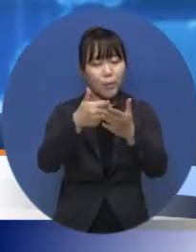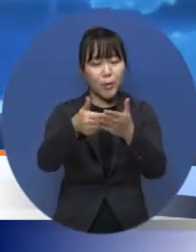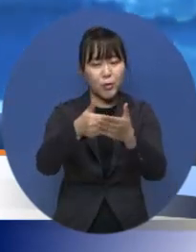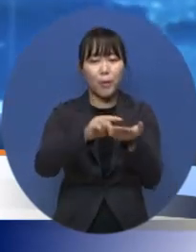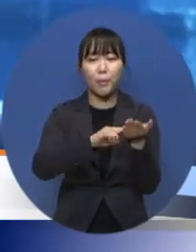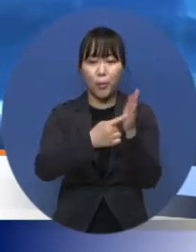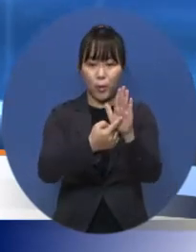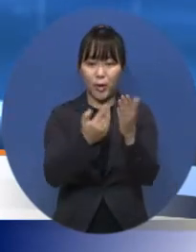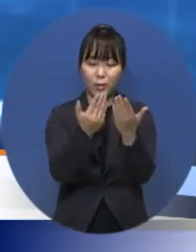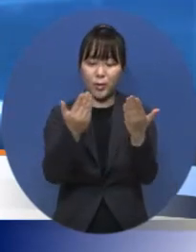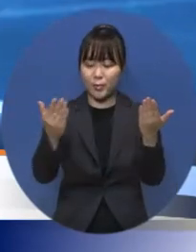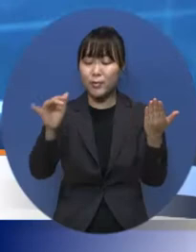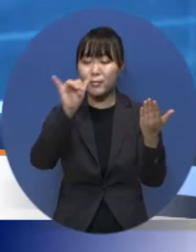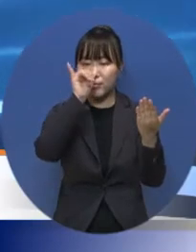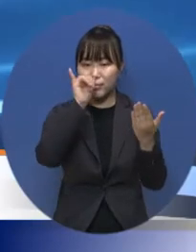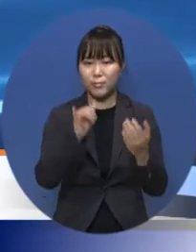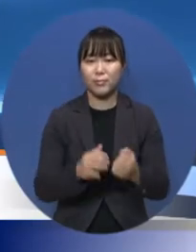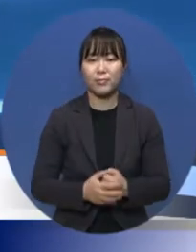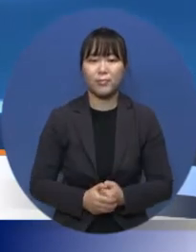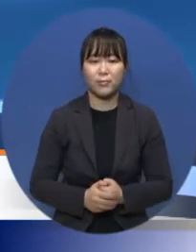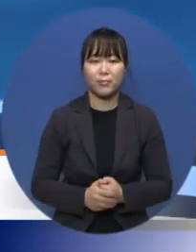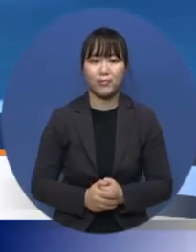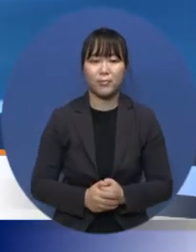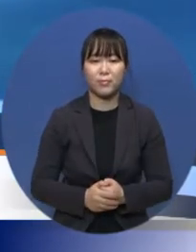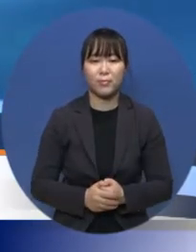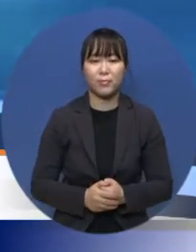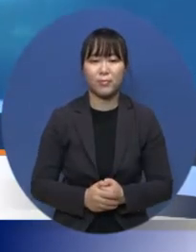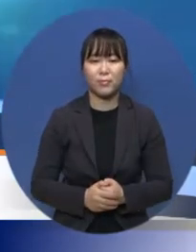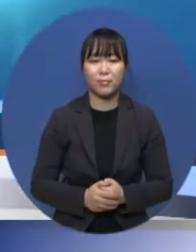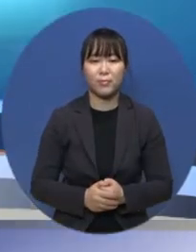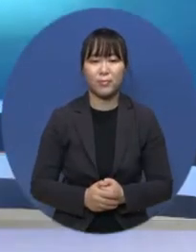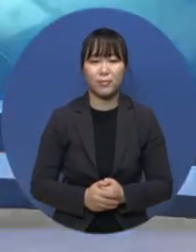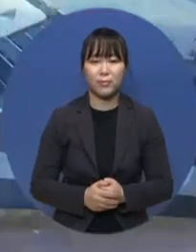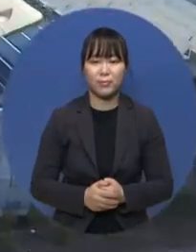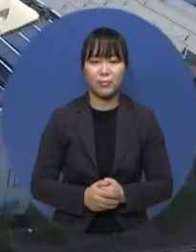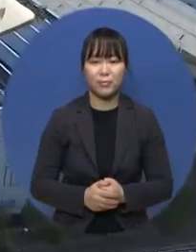표현해낸 전시회가 열렸습니다. 이영춘 기자가 전합니다.